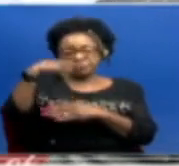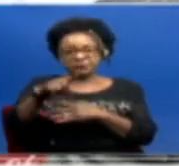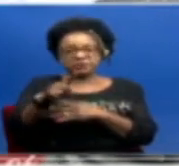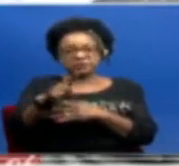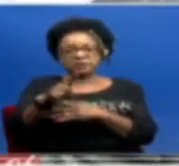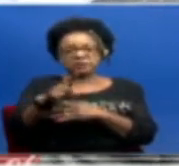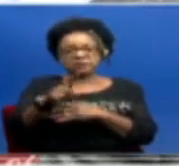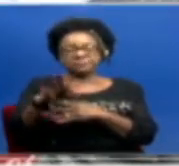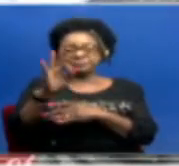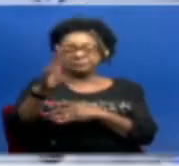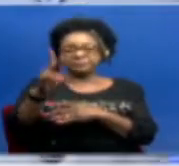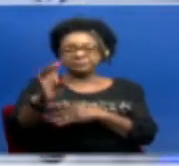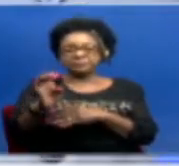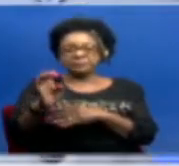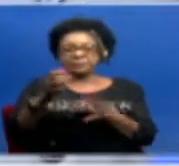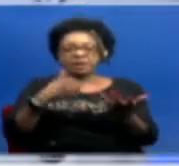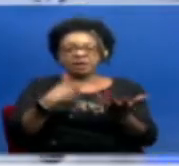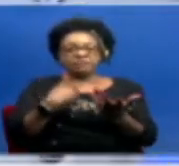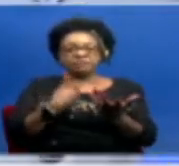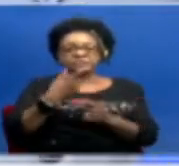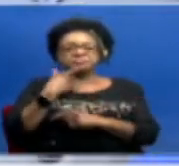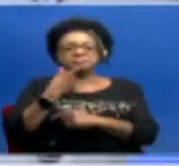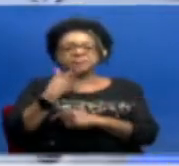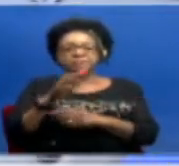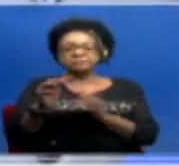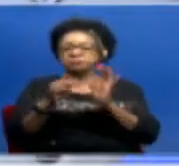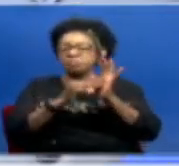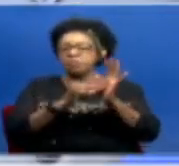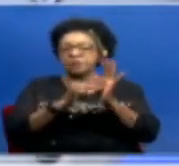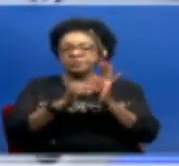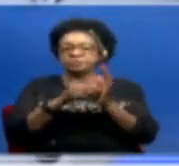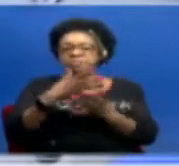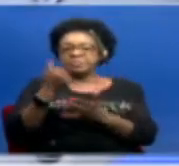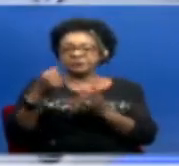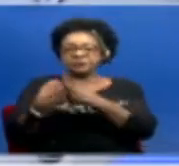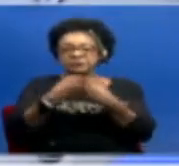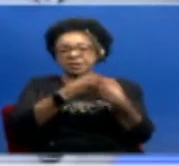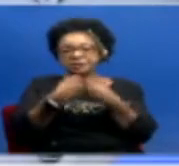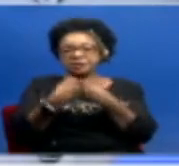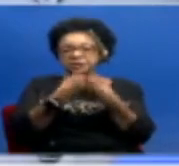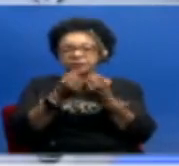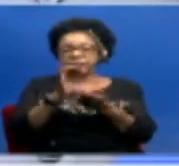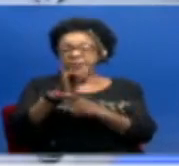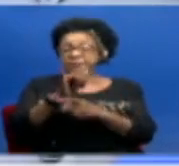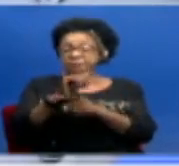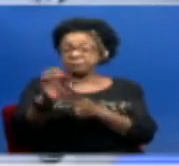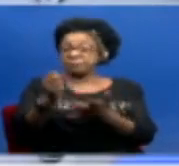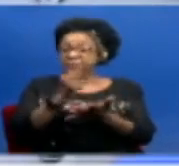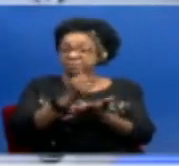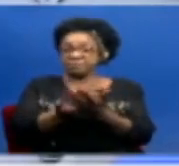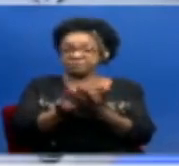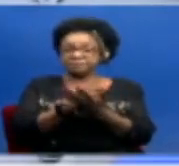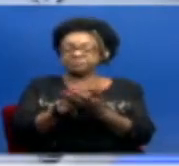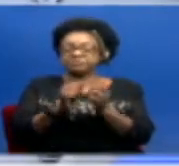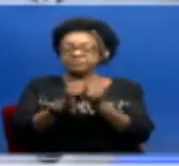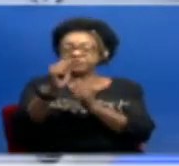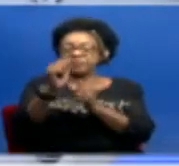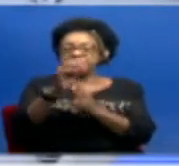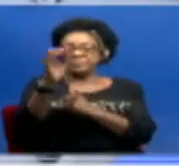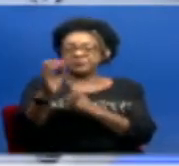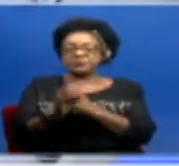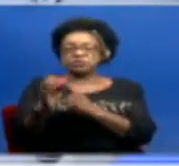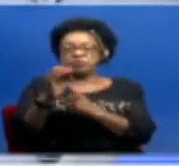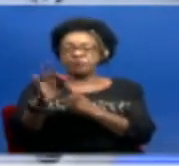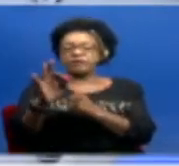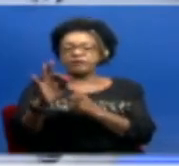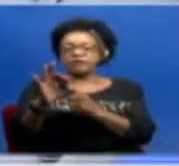FKE holds the view that this model will face challenges given that the formal wage employment is only 15% of the